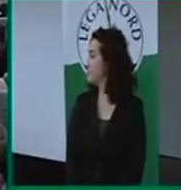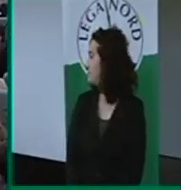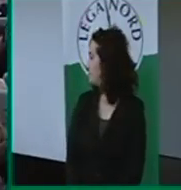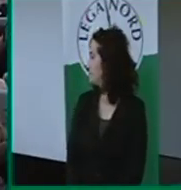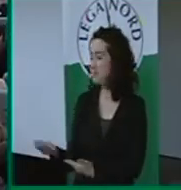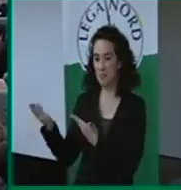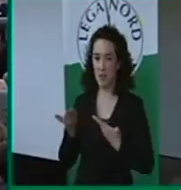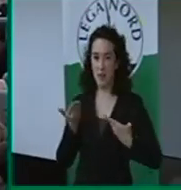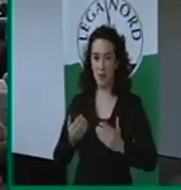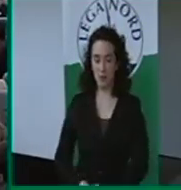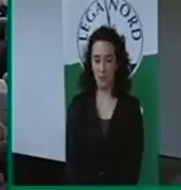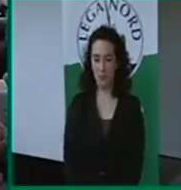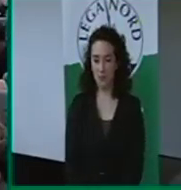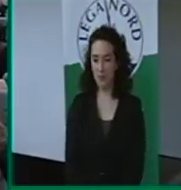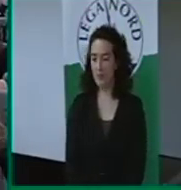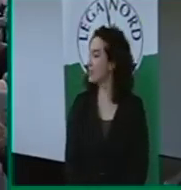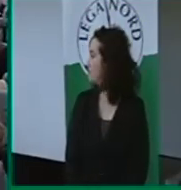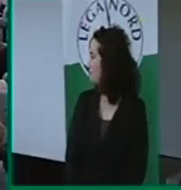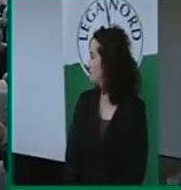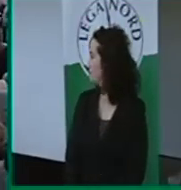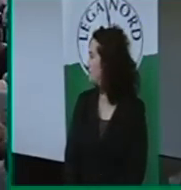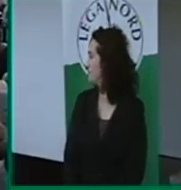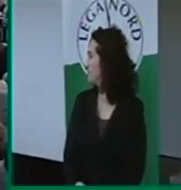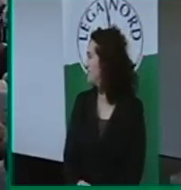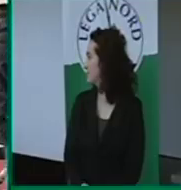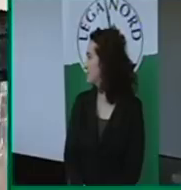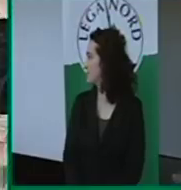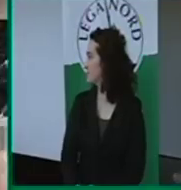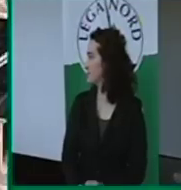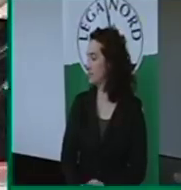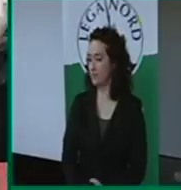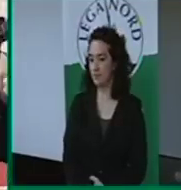Benvenuto Presidente della Camera della